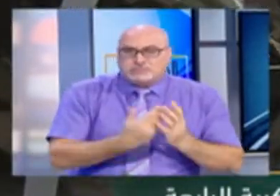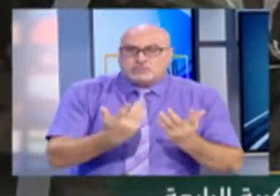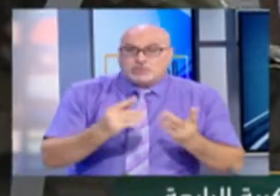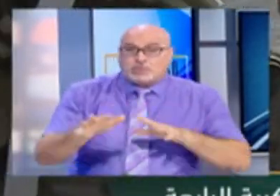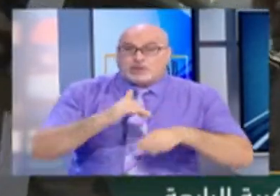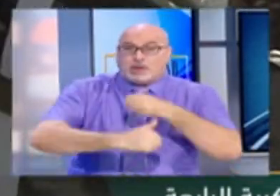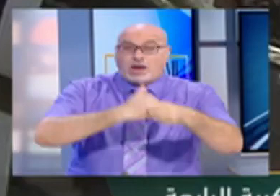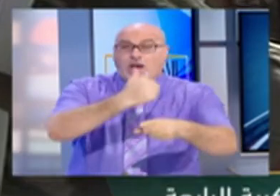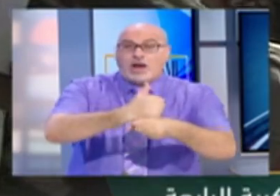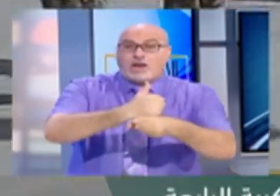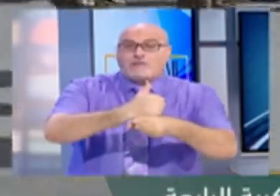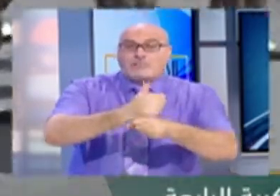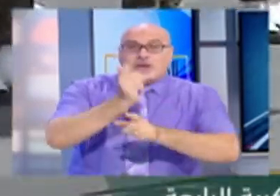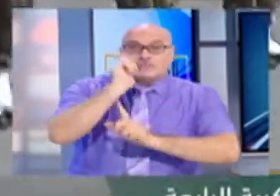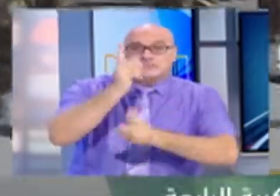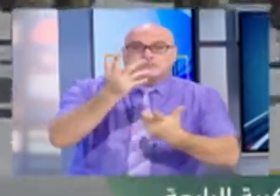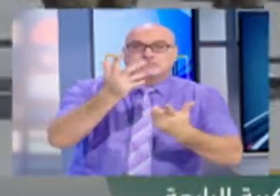القتالي